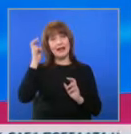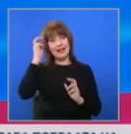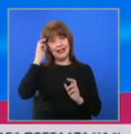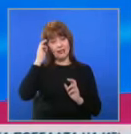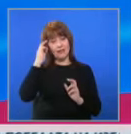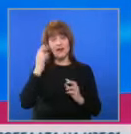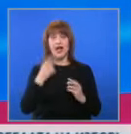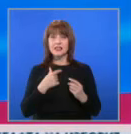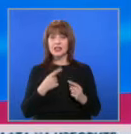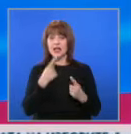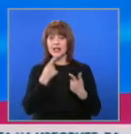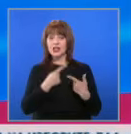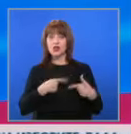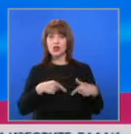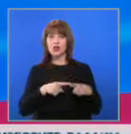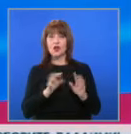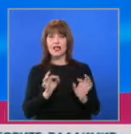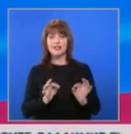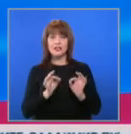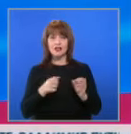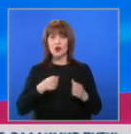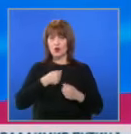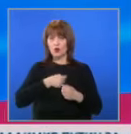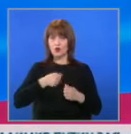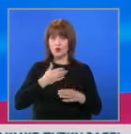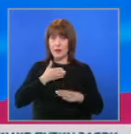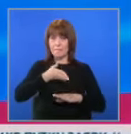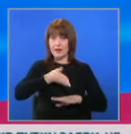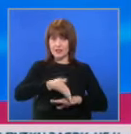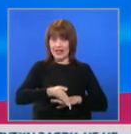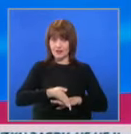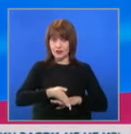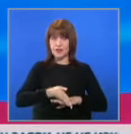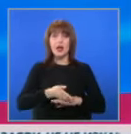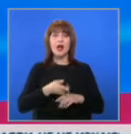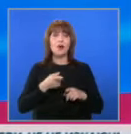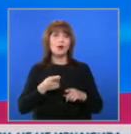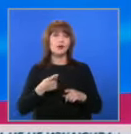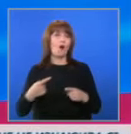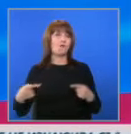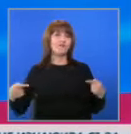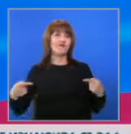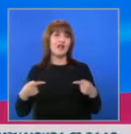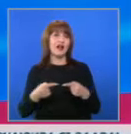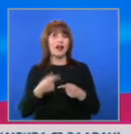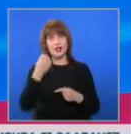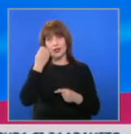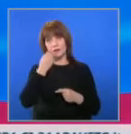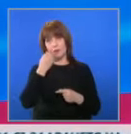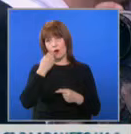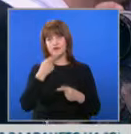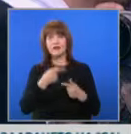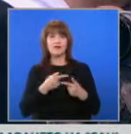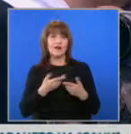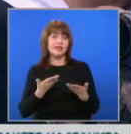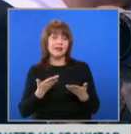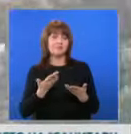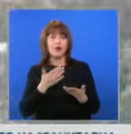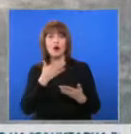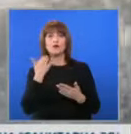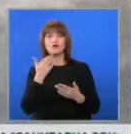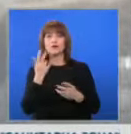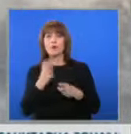за сигурност, която ще бъде доста трудна да се премине със средствата за унищожаване, които врагът използва, които, разбира се, са предимно чуждо